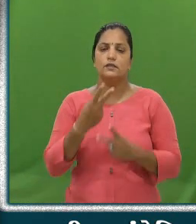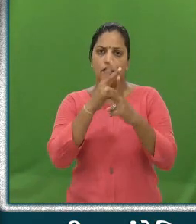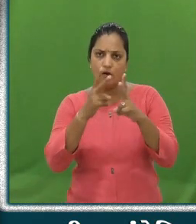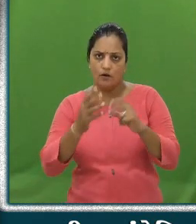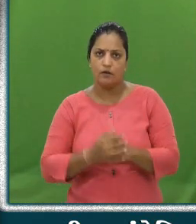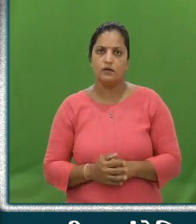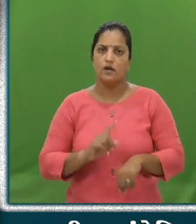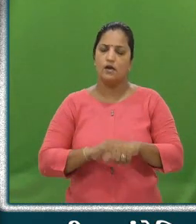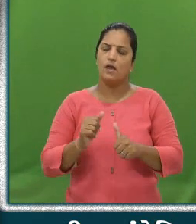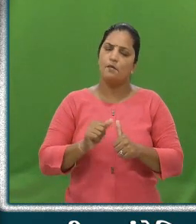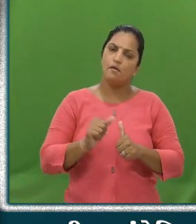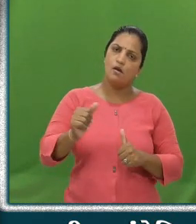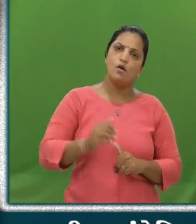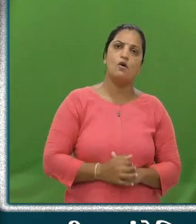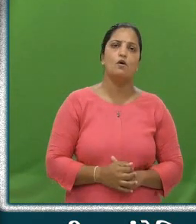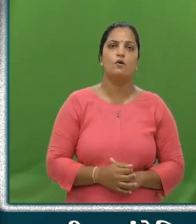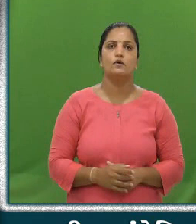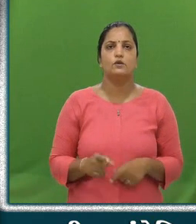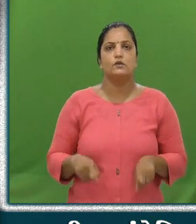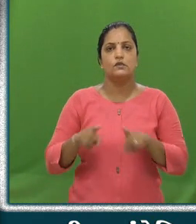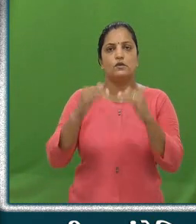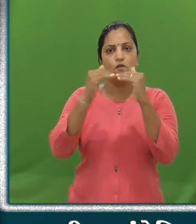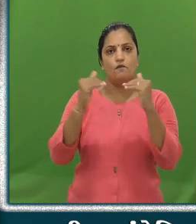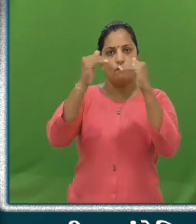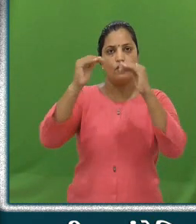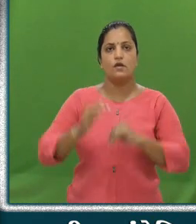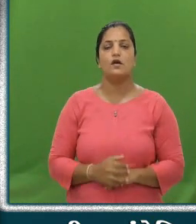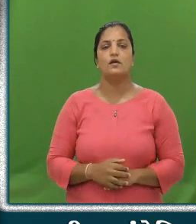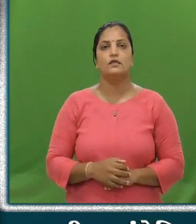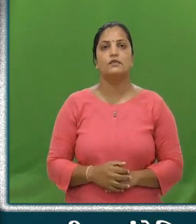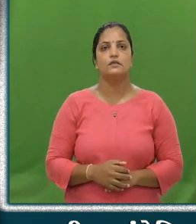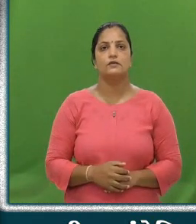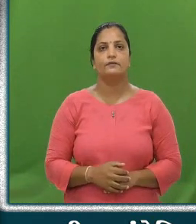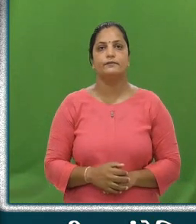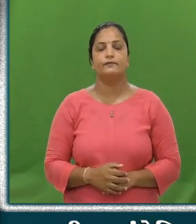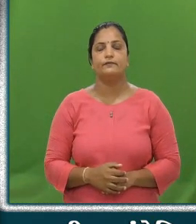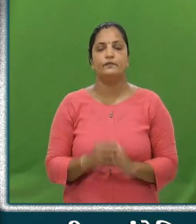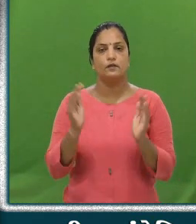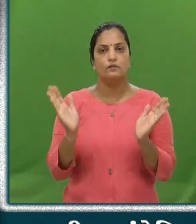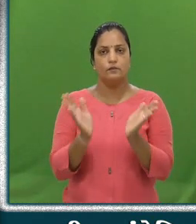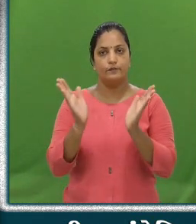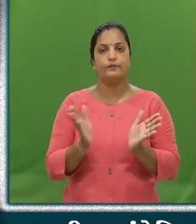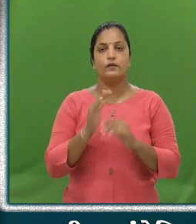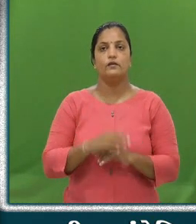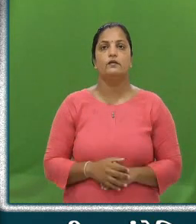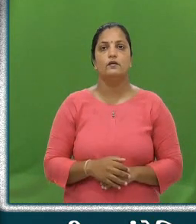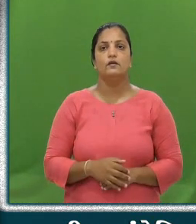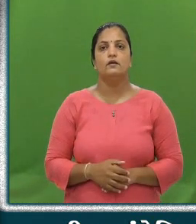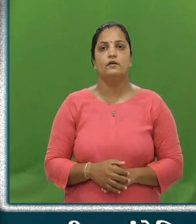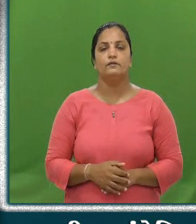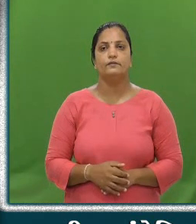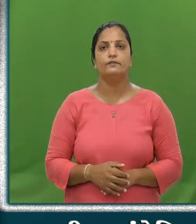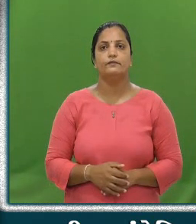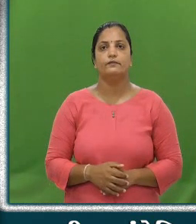છે લાંબા ગાળે શું કે આ ઉદ્વિકાસને પ્રેરે છે ઉત્ક્રાંતિને પ્રેરતી હોય છે લાખો વર્ષ સુધી